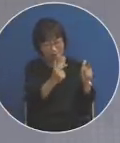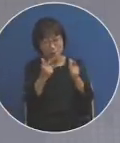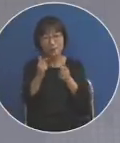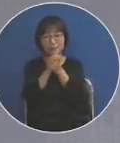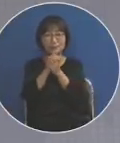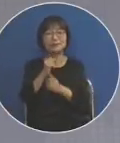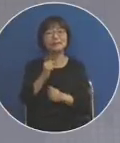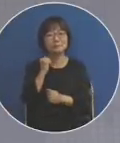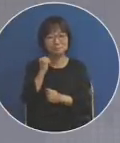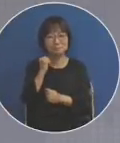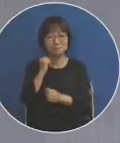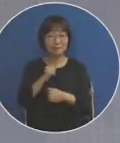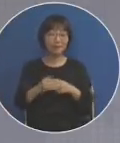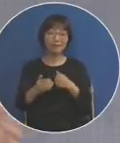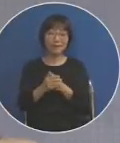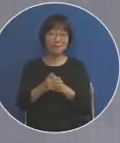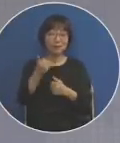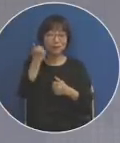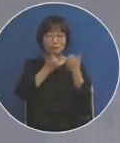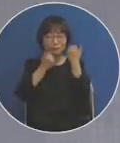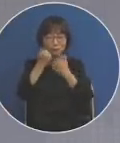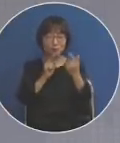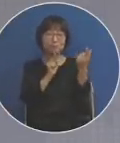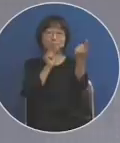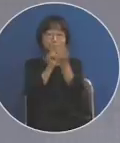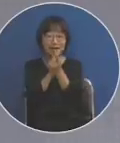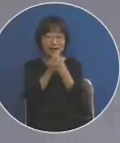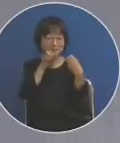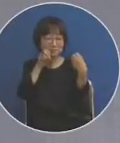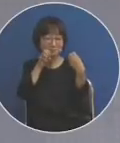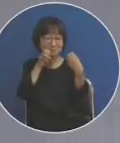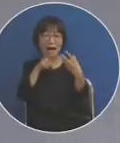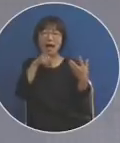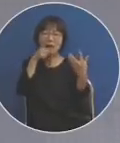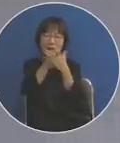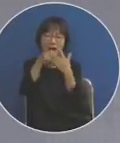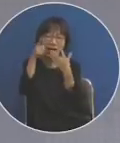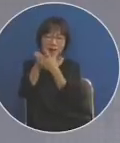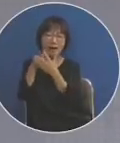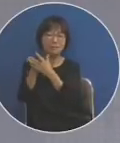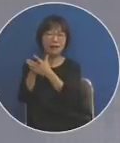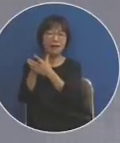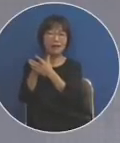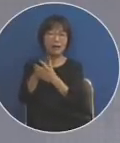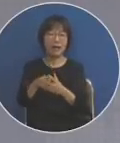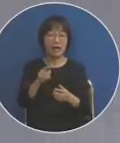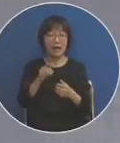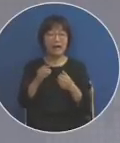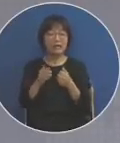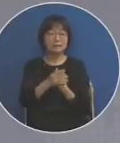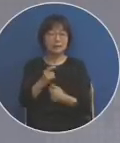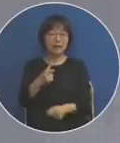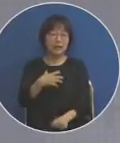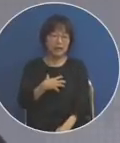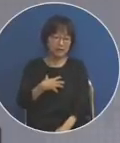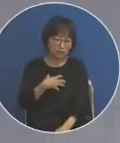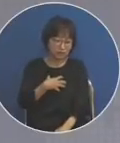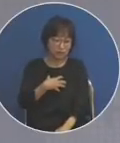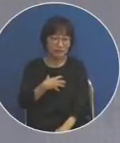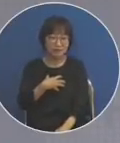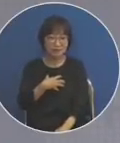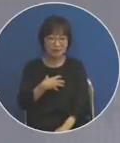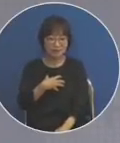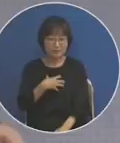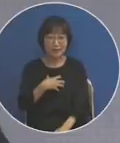만나가 얘기 때 해보면 금방 편해요. But when I meet with many people and I talk with them, I could tell all right away. 그게 제일 고민이에요. That is my greatest conflict. 아, 이 목사님이 이건